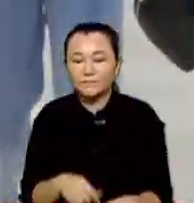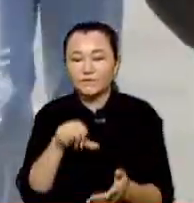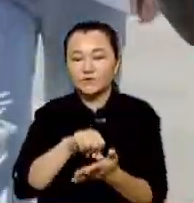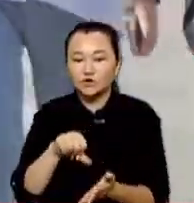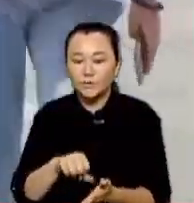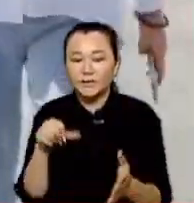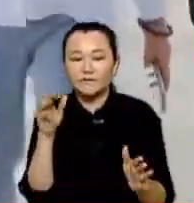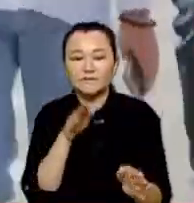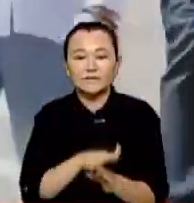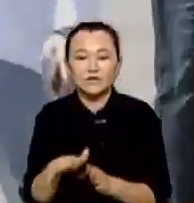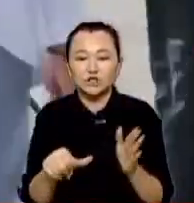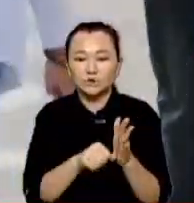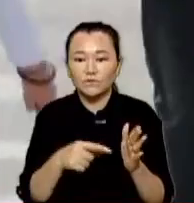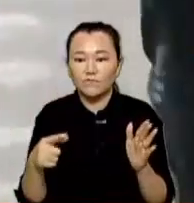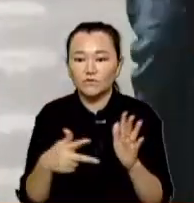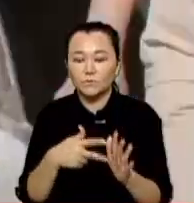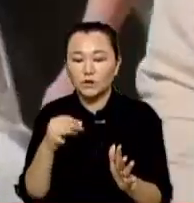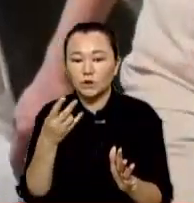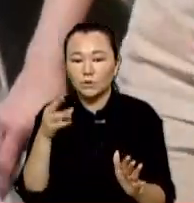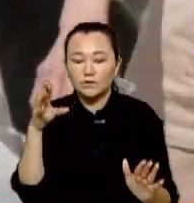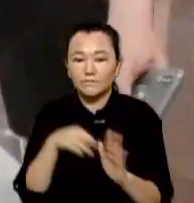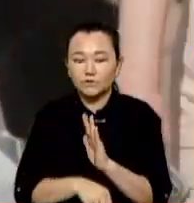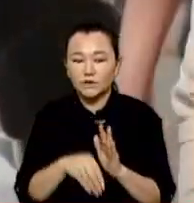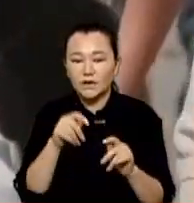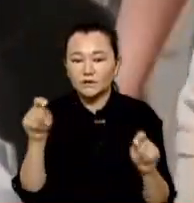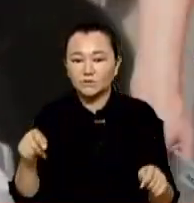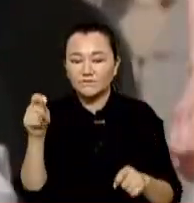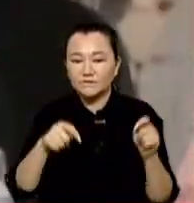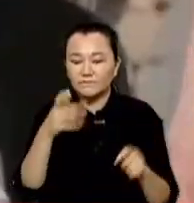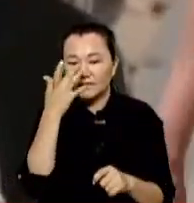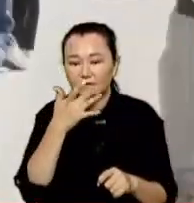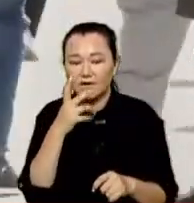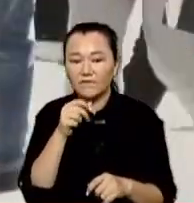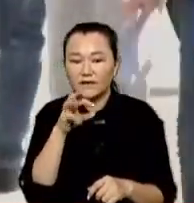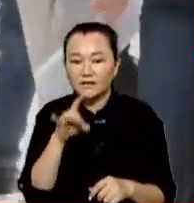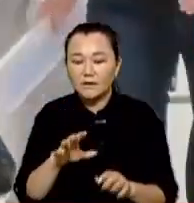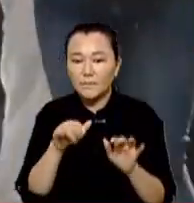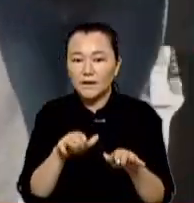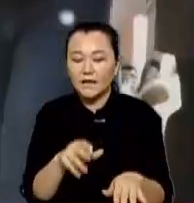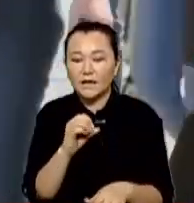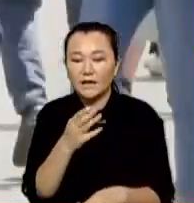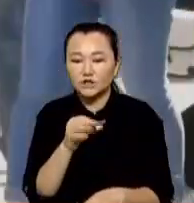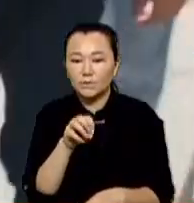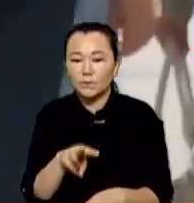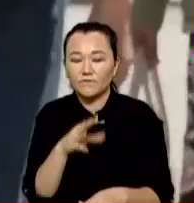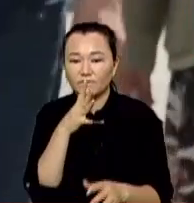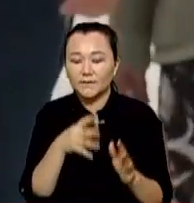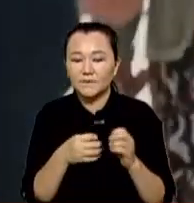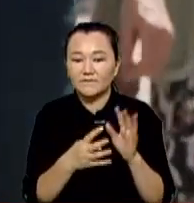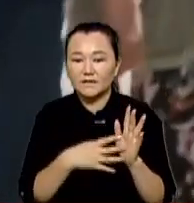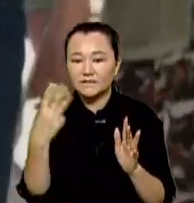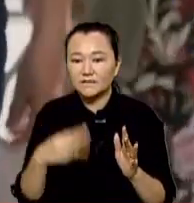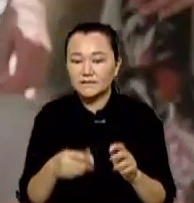Выступление состоится с 6 по 8 июля включительно. Откроется фестиваль в летнем амфитеатре на берегу Ишима в 19:30. Это